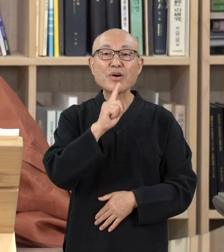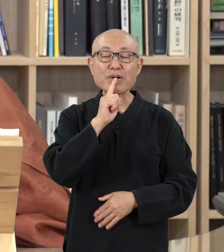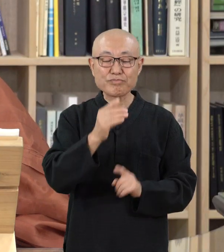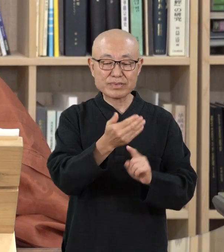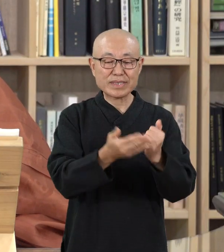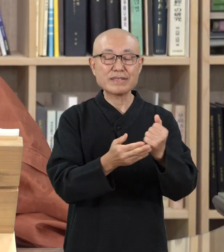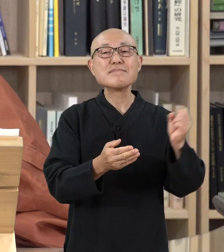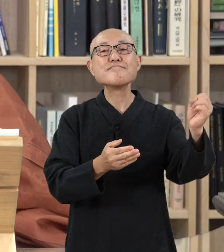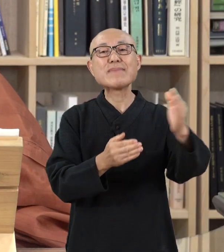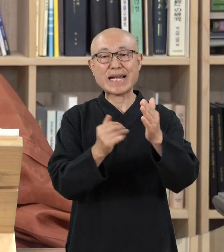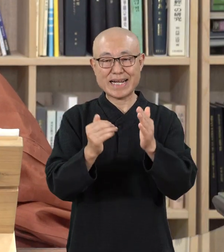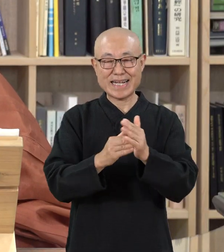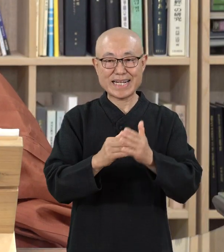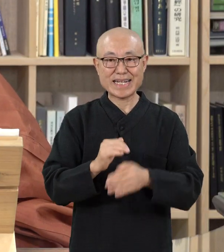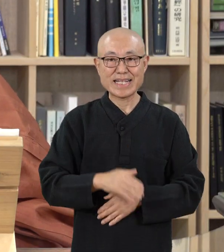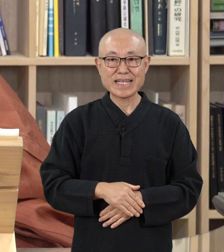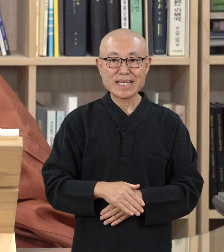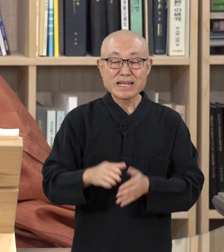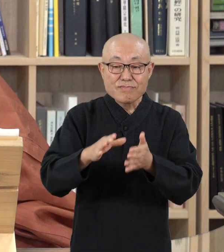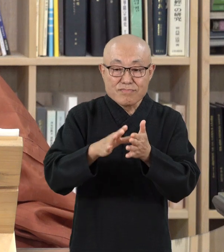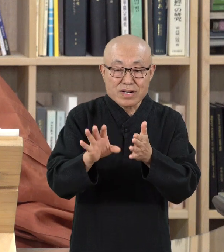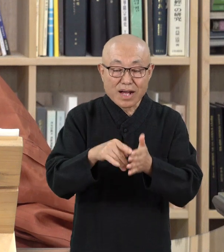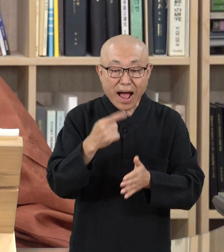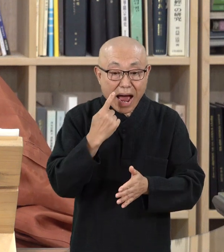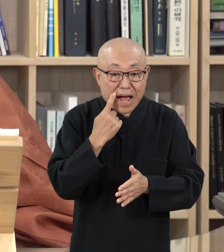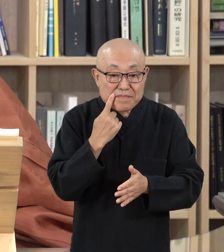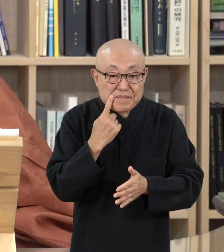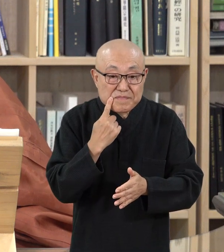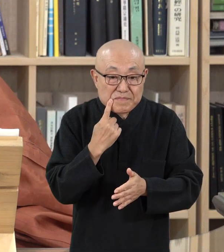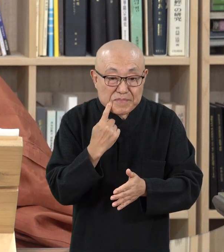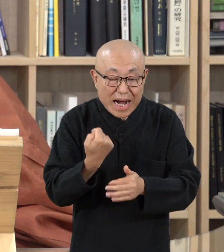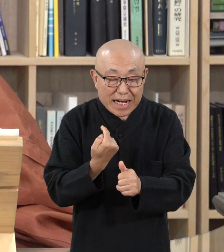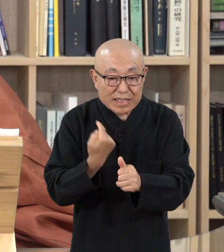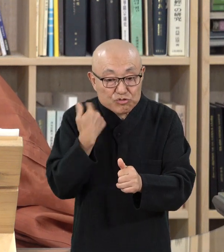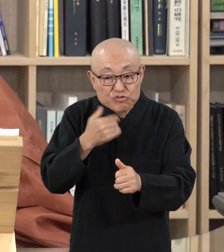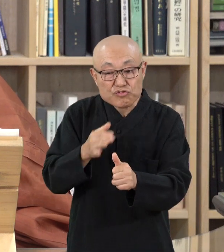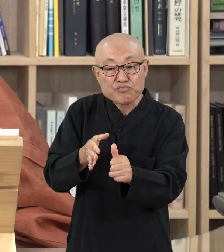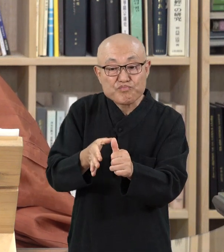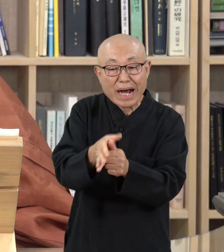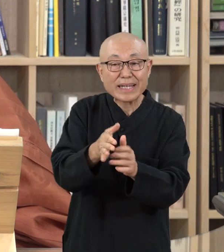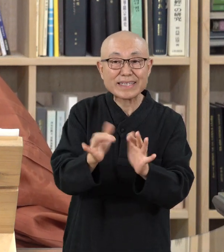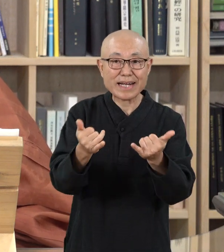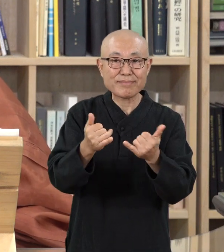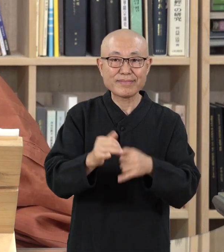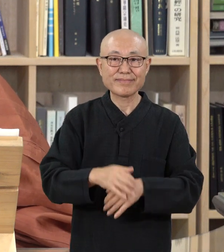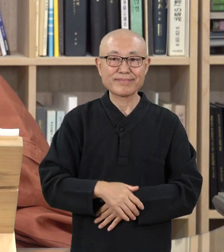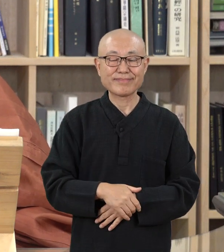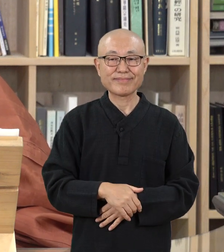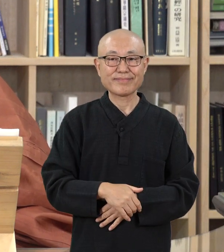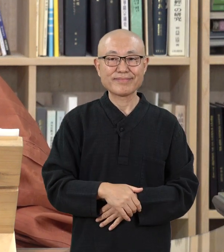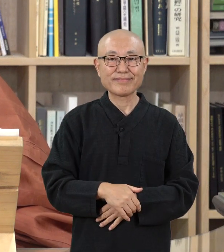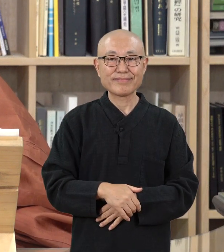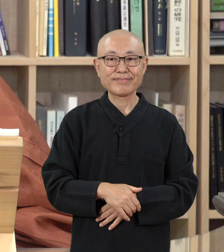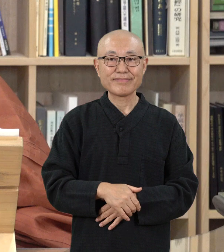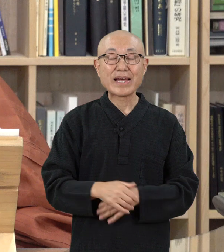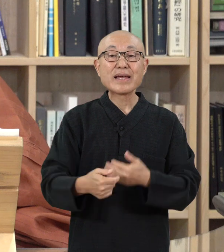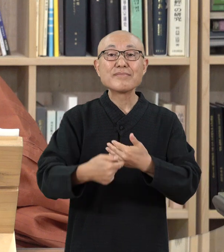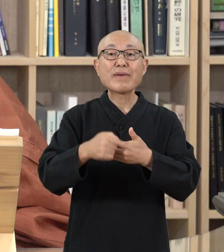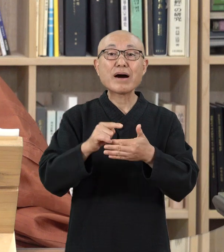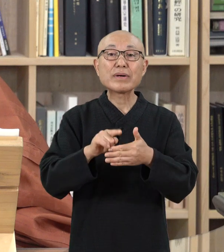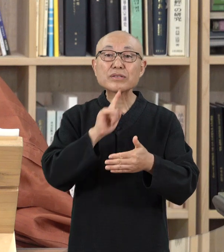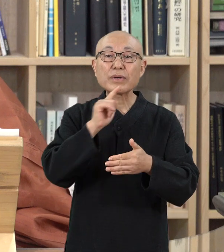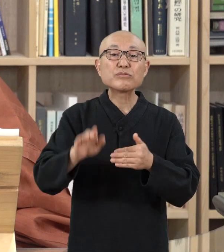말씀을 하십니다. 물건을 탐하여 사람을 상하게 하고, 이 말도 굉장히 그